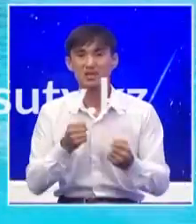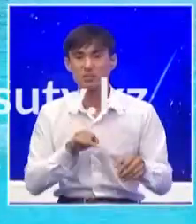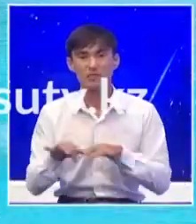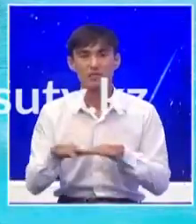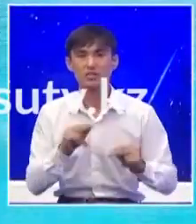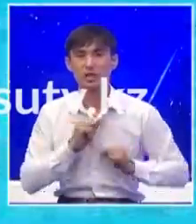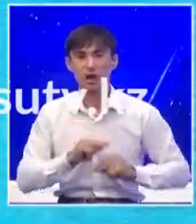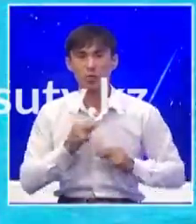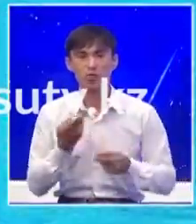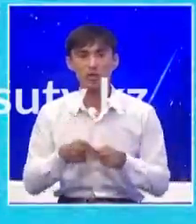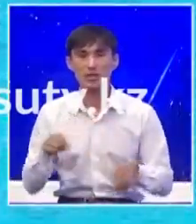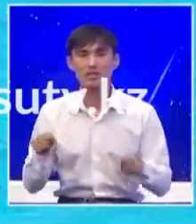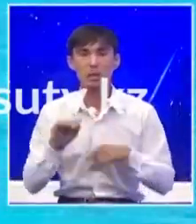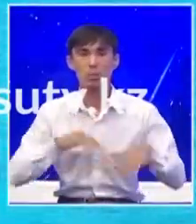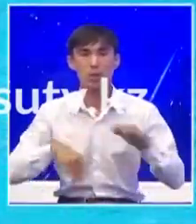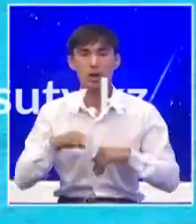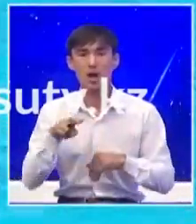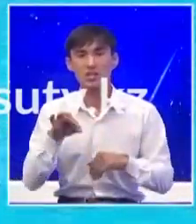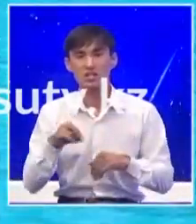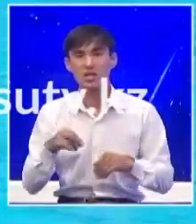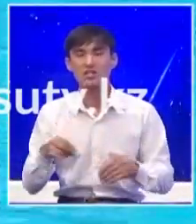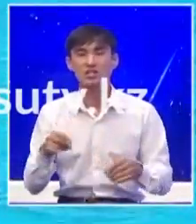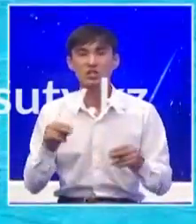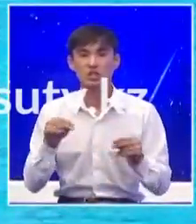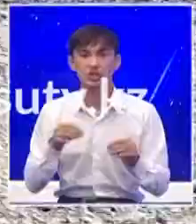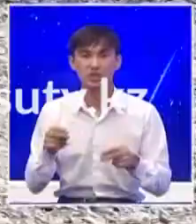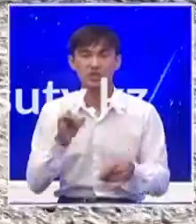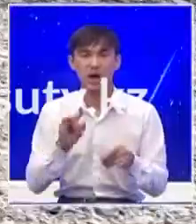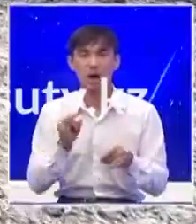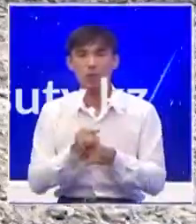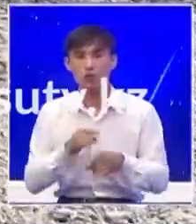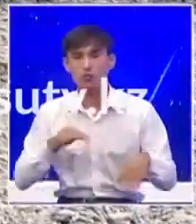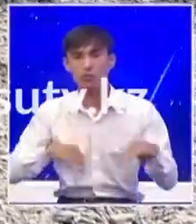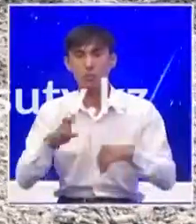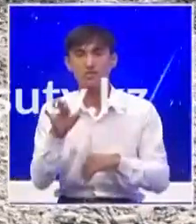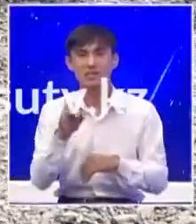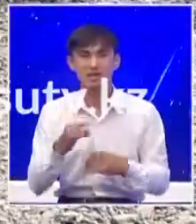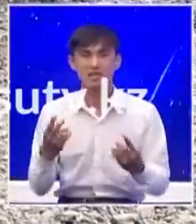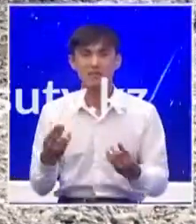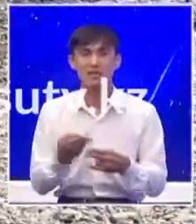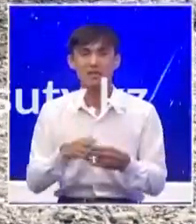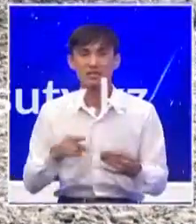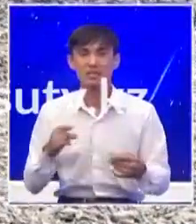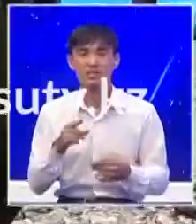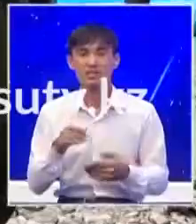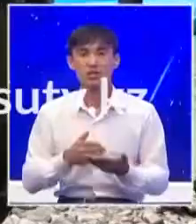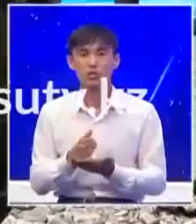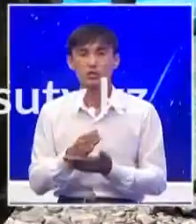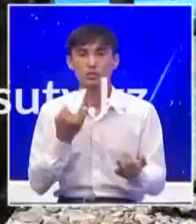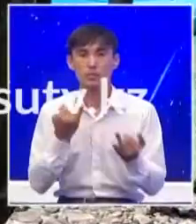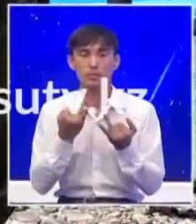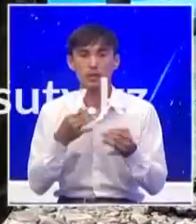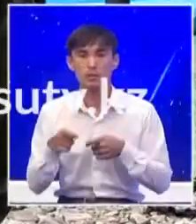работа. Это касается как пляжей на естественных водоемах, так и оборудованных бассейнов. В этот раз сотрудники ЧС провели беседу